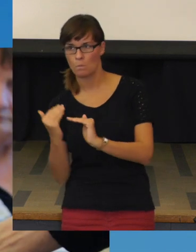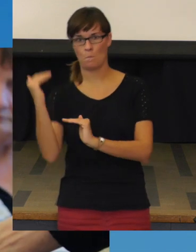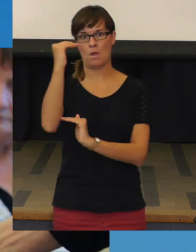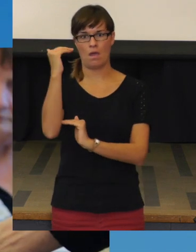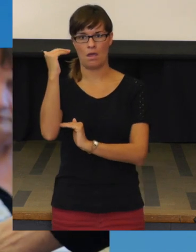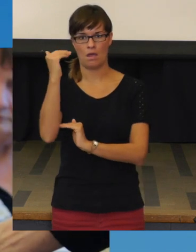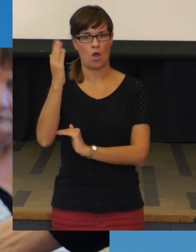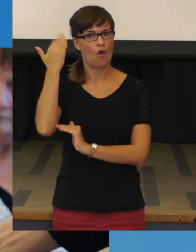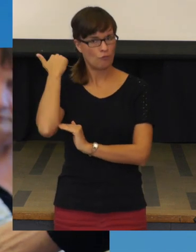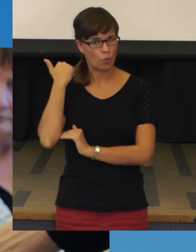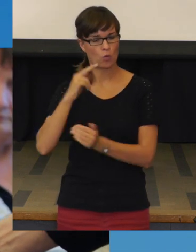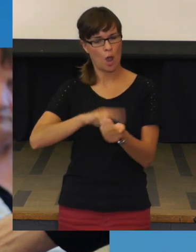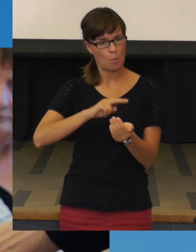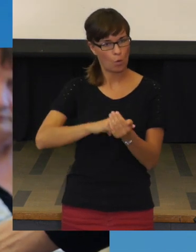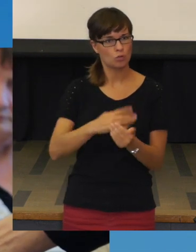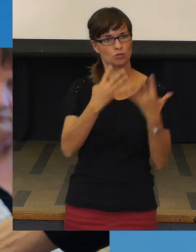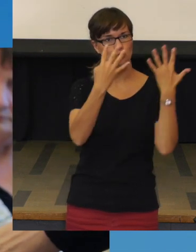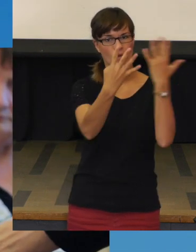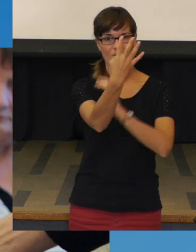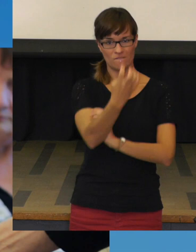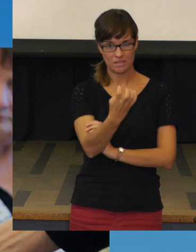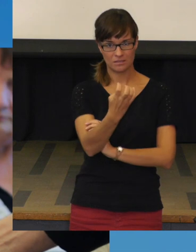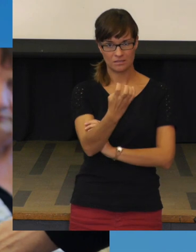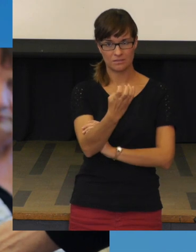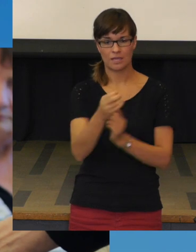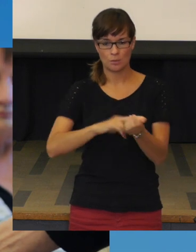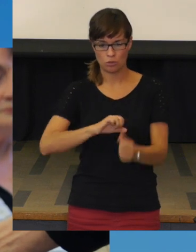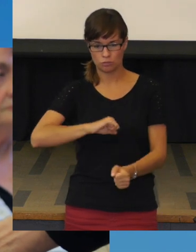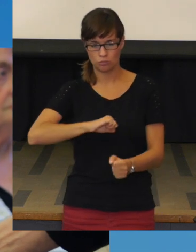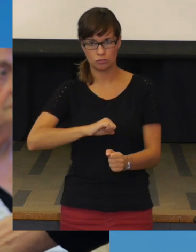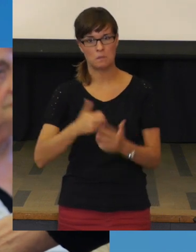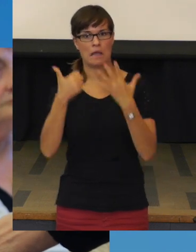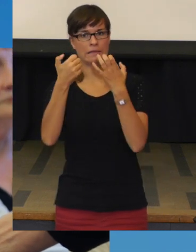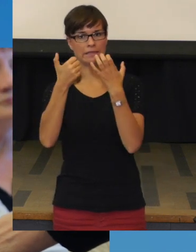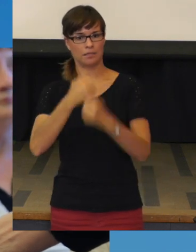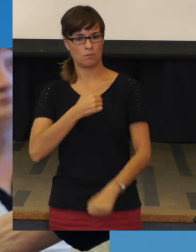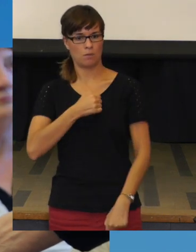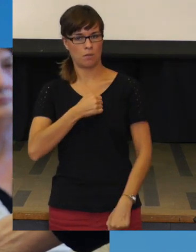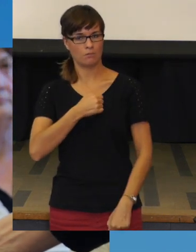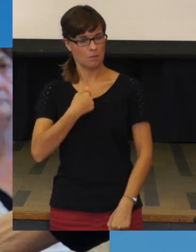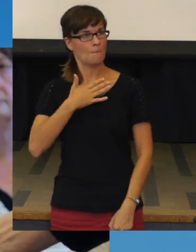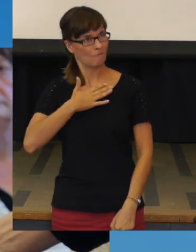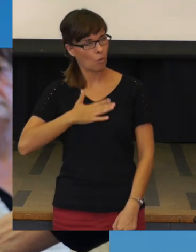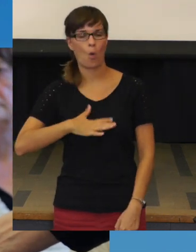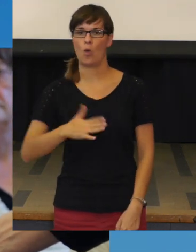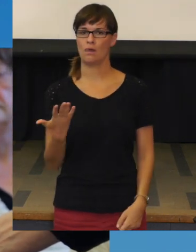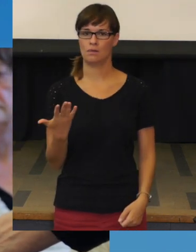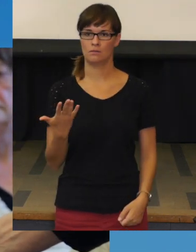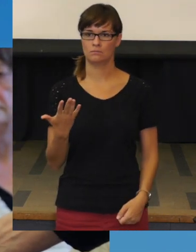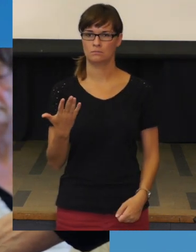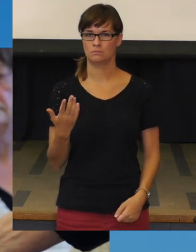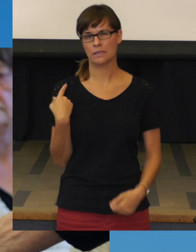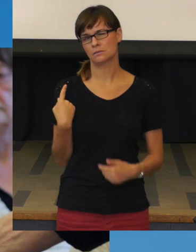nur 49. Und seitdem der jetzt auf 60 kommt, fühle ich mich wohler. Aber jetzt mache ich